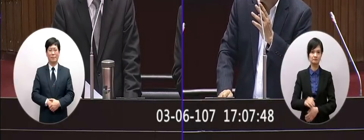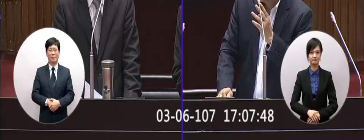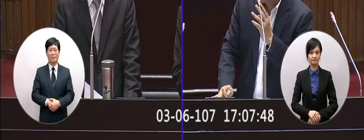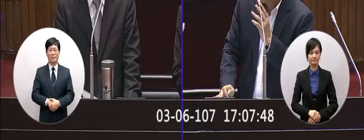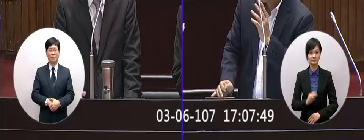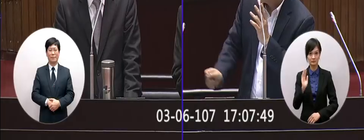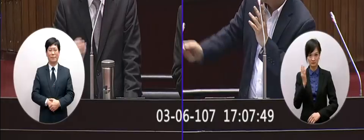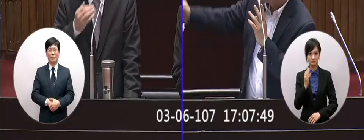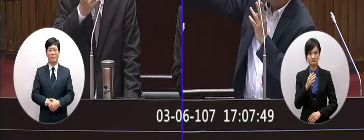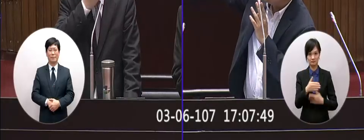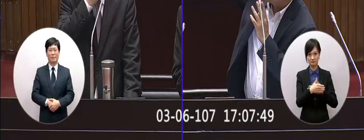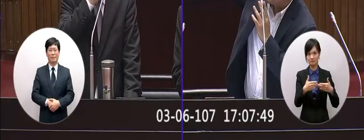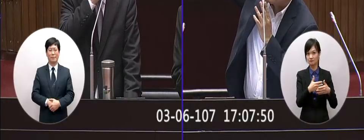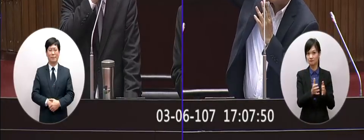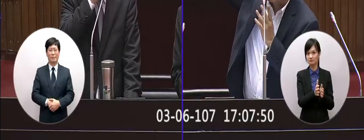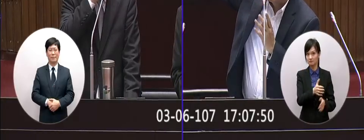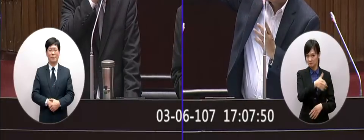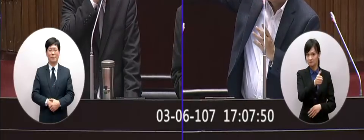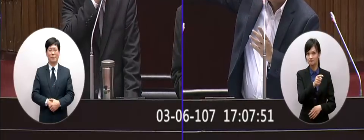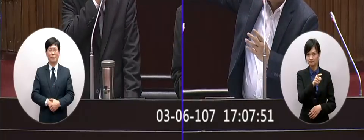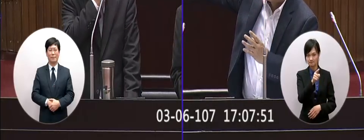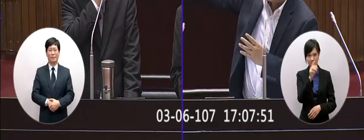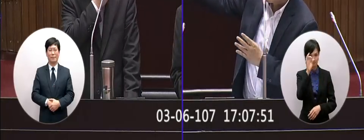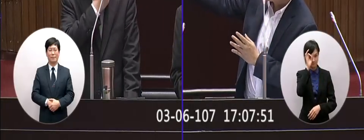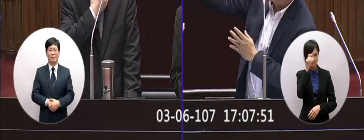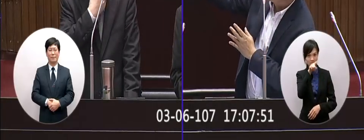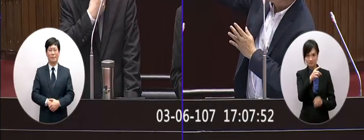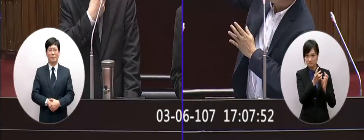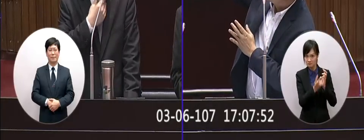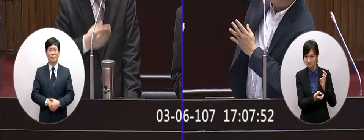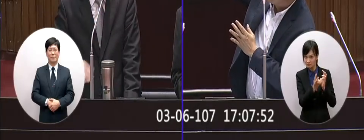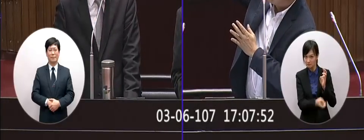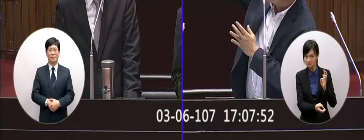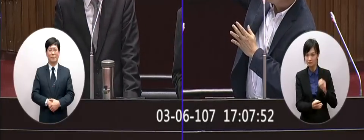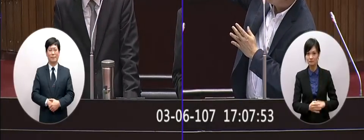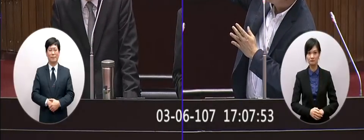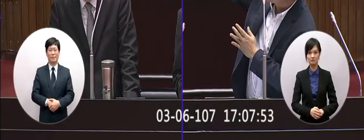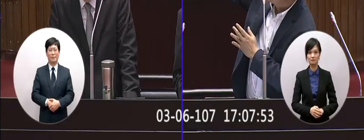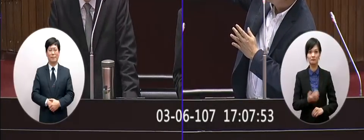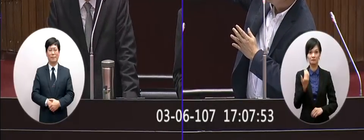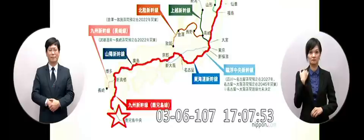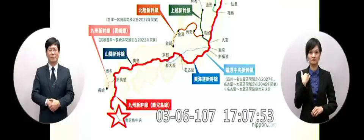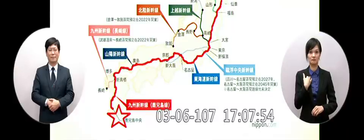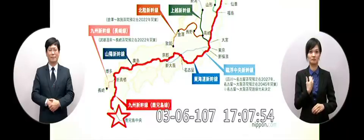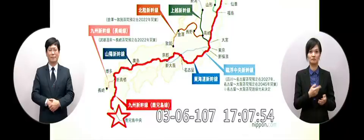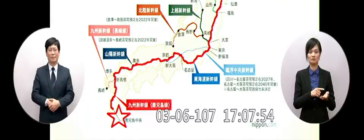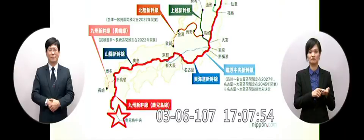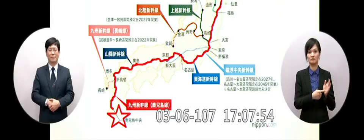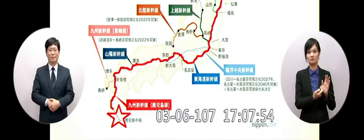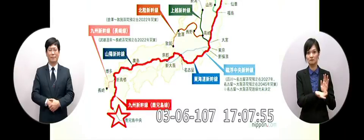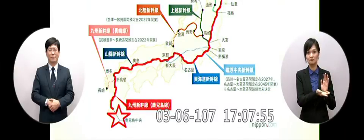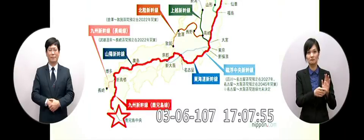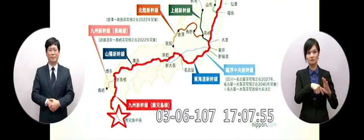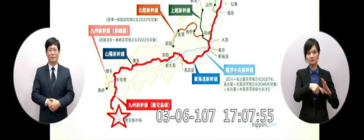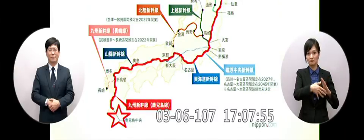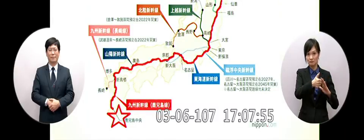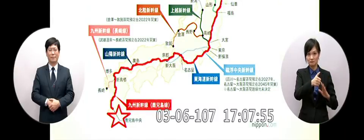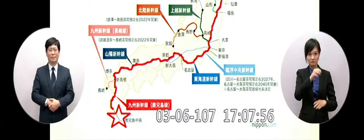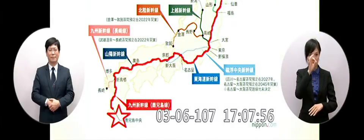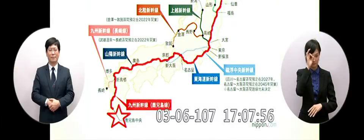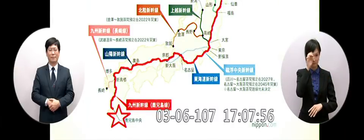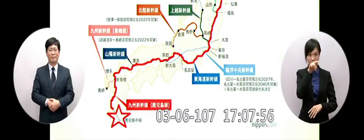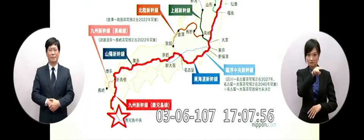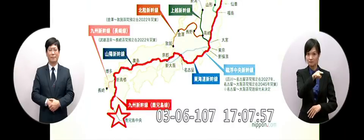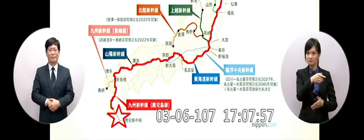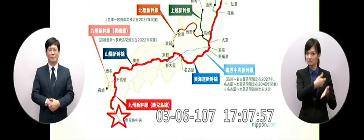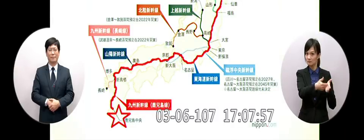们贺成部长，你特别看一下。我上次呢，给院长看的时候，是说日本这